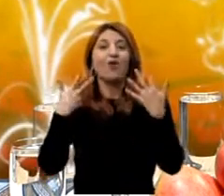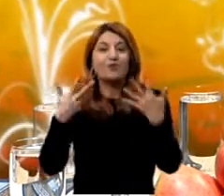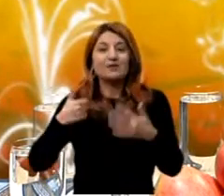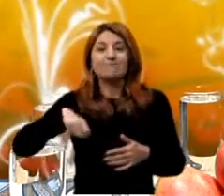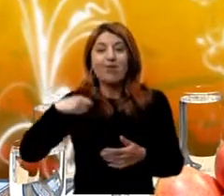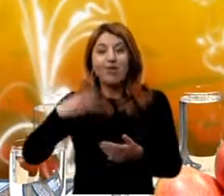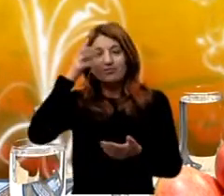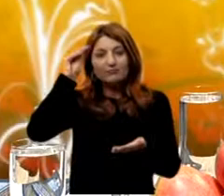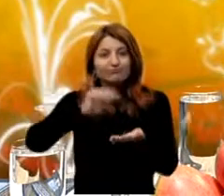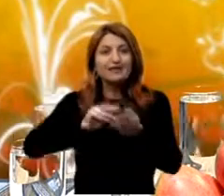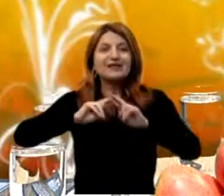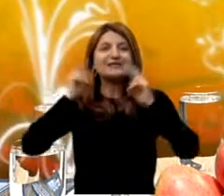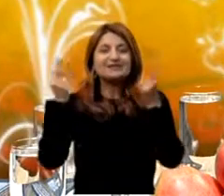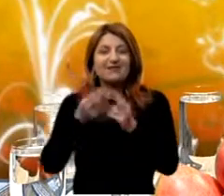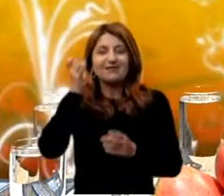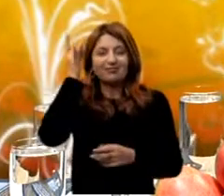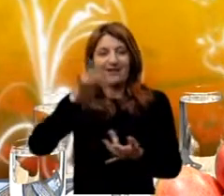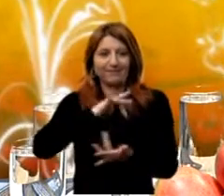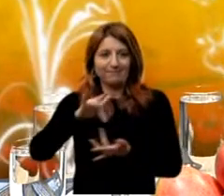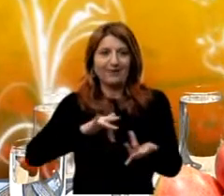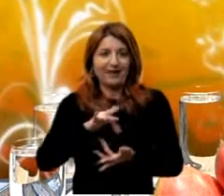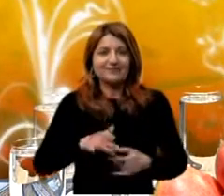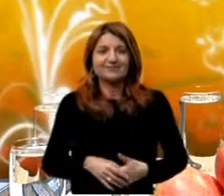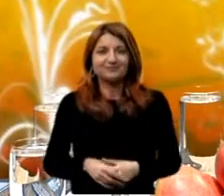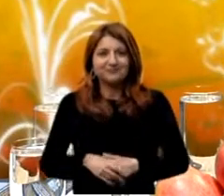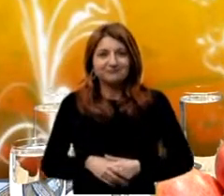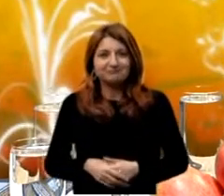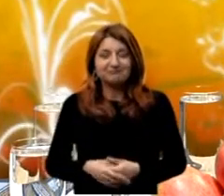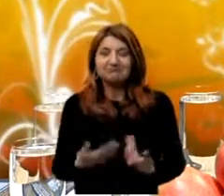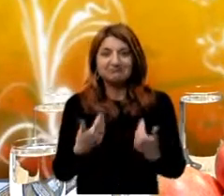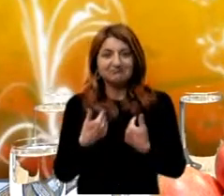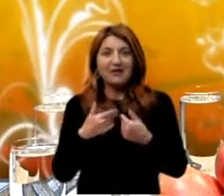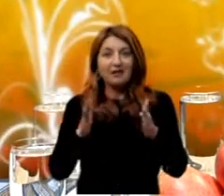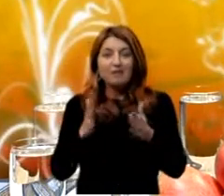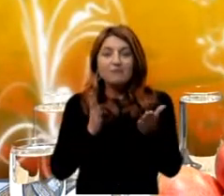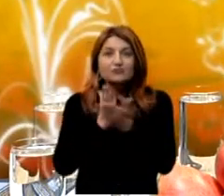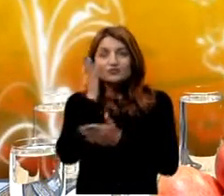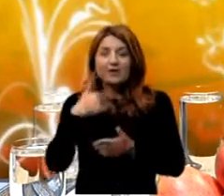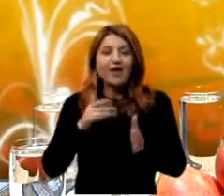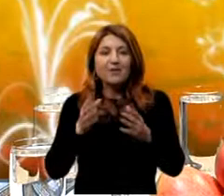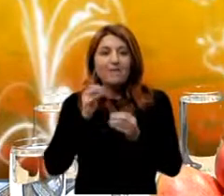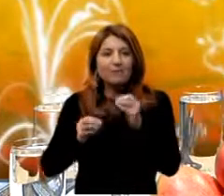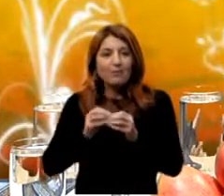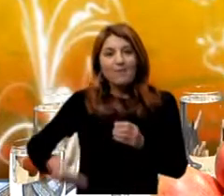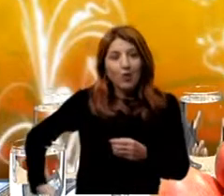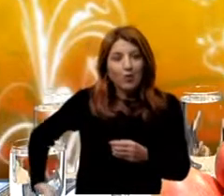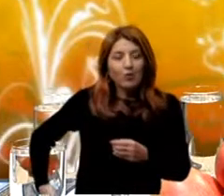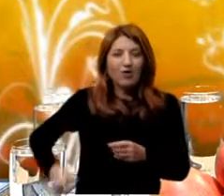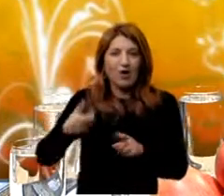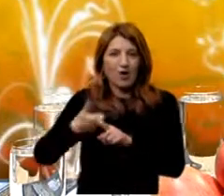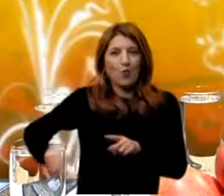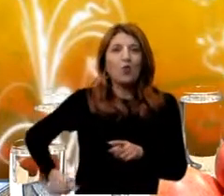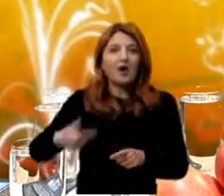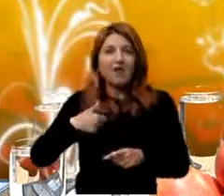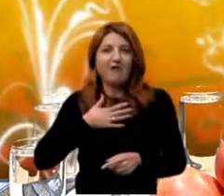8. obilježavanje Svjetskog dana plesa. Evo, ja da nemam te probleme sa mojim kukovima, ja bi im nešto odplesala, ali neću.